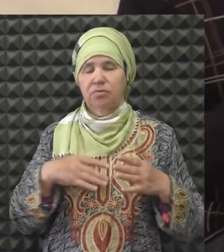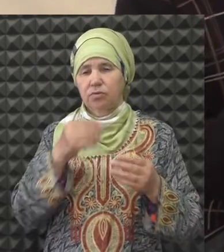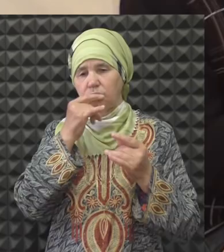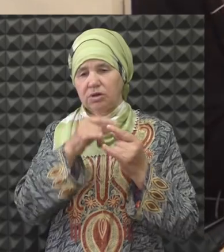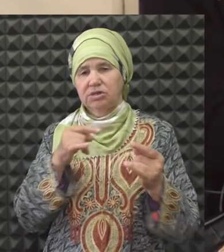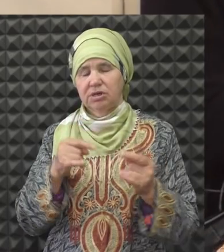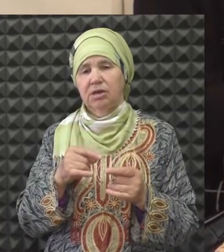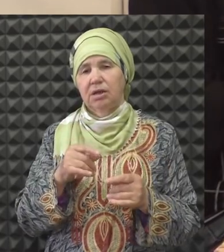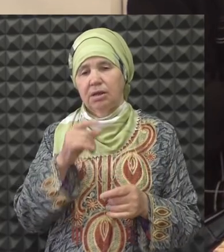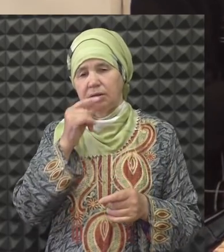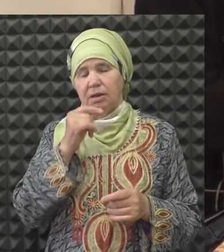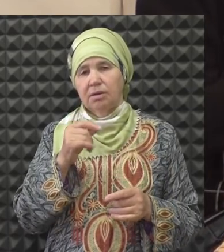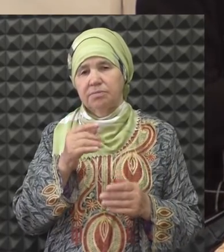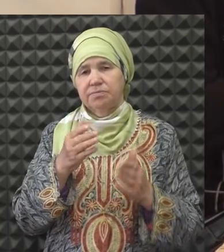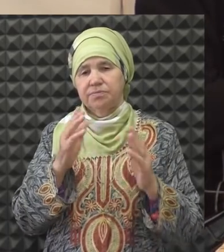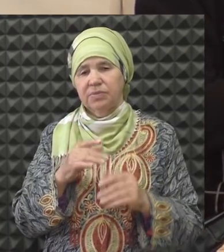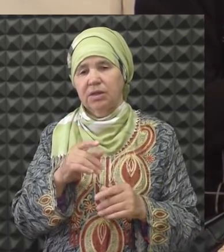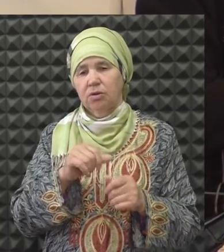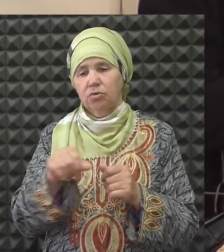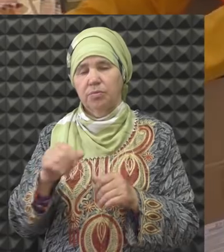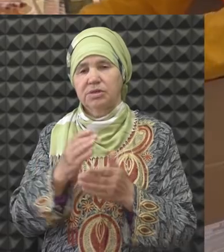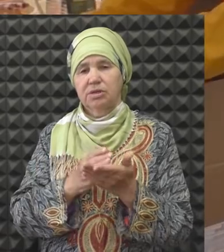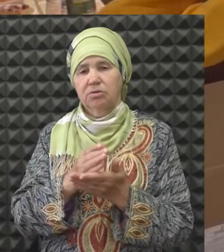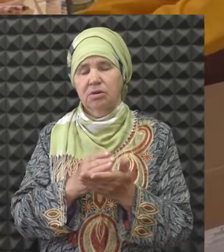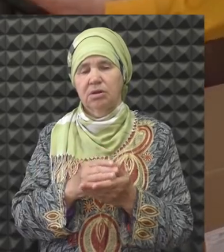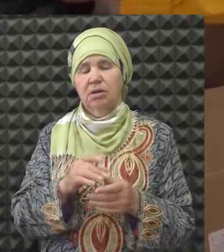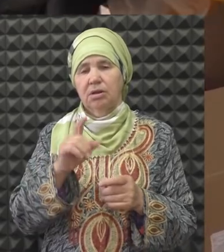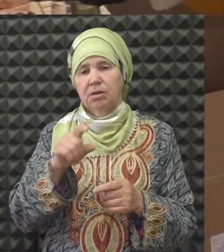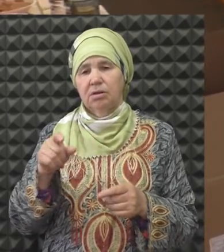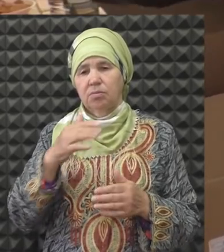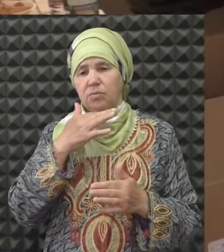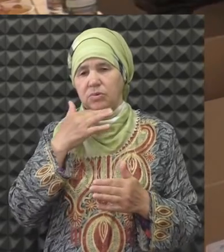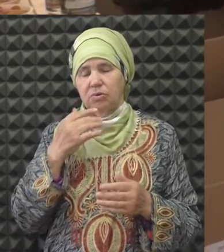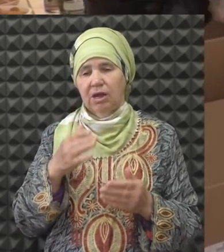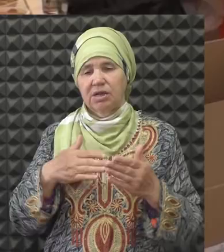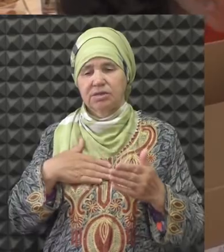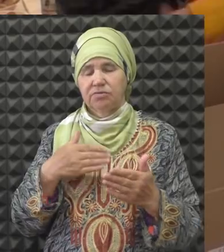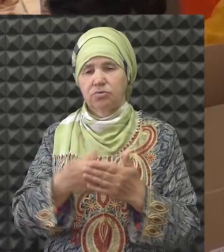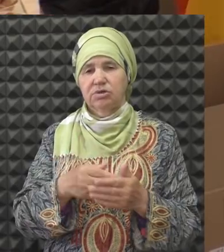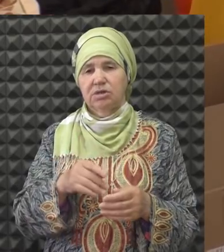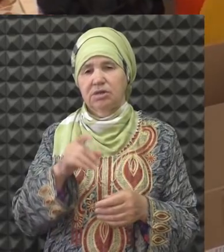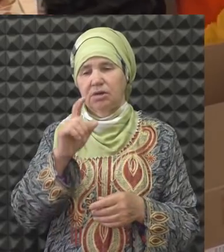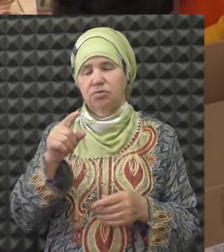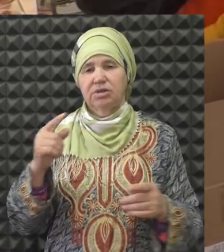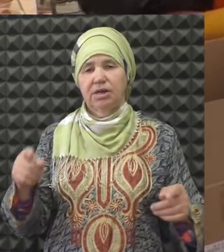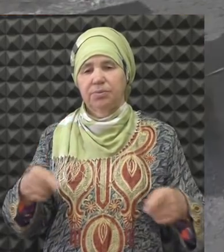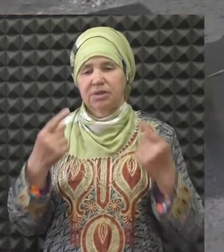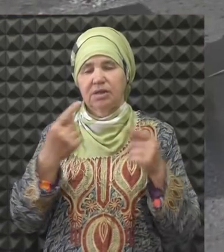подготовке угощений и в обслуживании людей на массовых разговениях, кроме сотрудников фонда, шагирдов, имамов мечети, активное